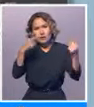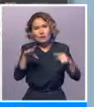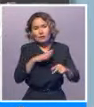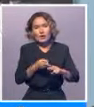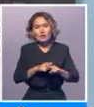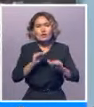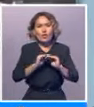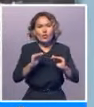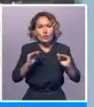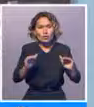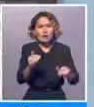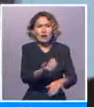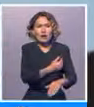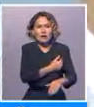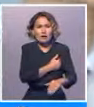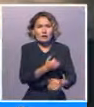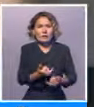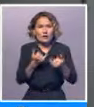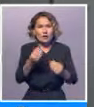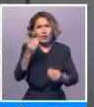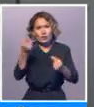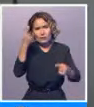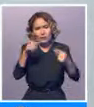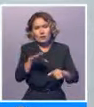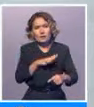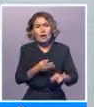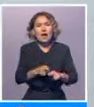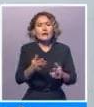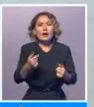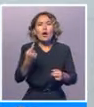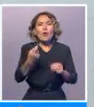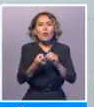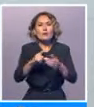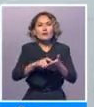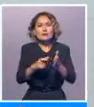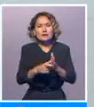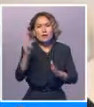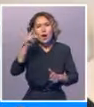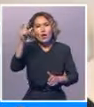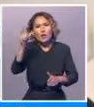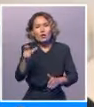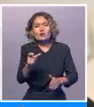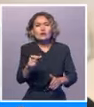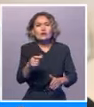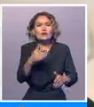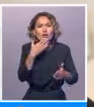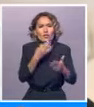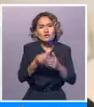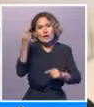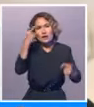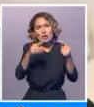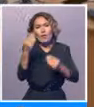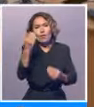көрсетуді. Ерасыл Ділдайым қазақ-түрік лицейінің 11-ші сынып оқушысы. Достарымен бірігіп Қазақ хандығы туралы стратегиялық ойынды жасауға кіріскендерін 3